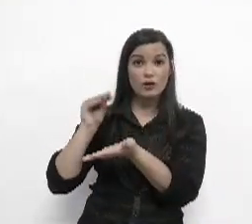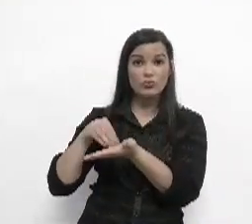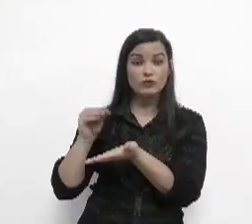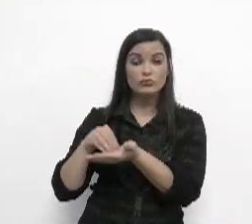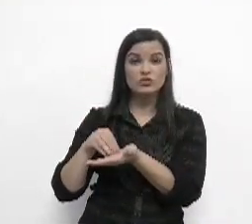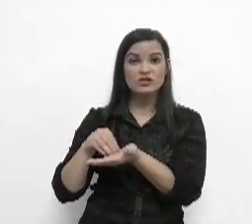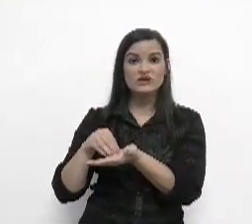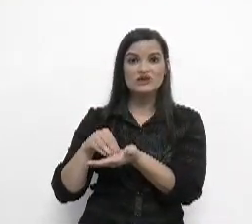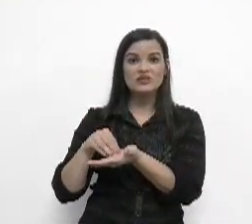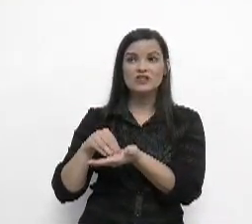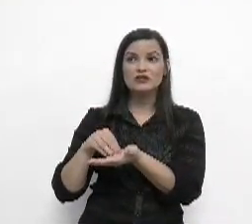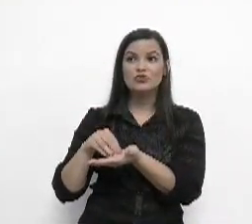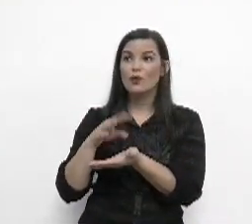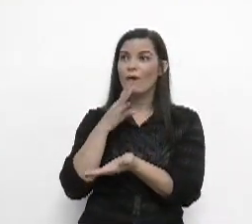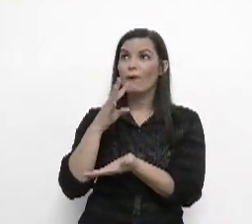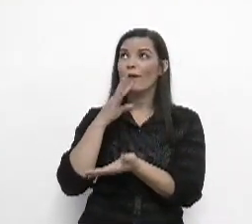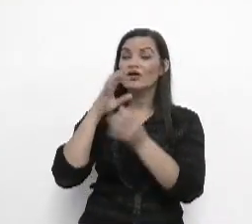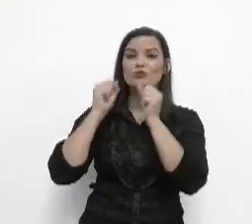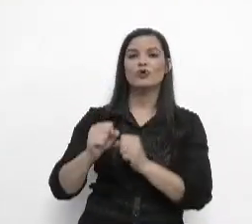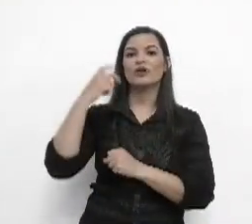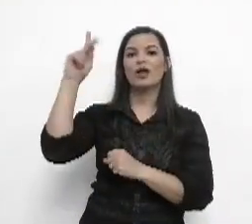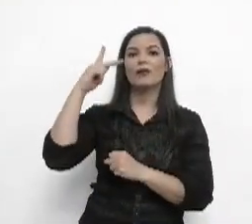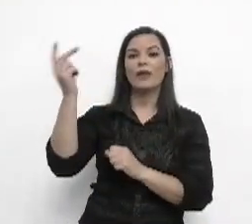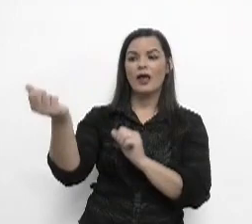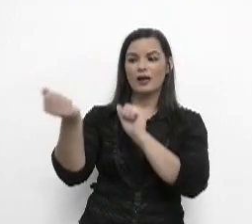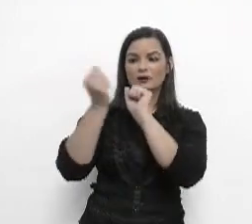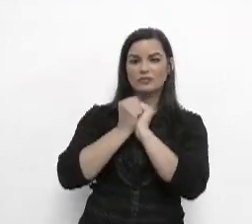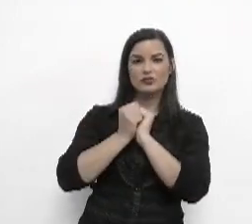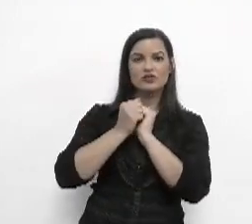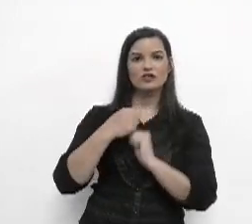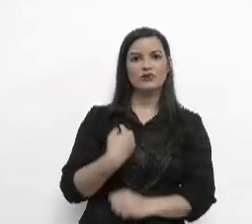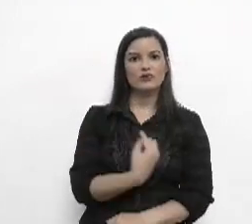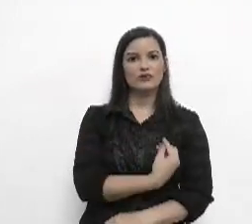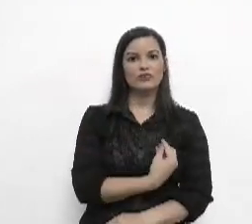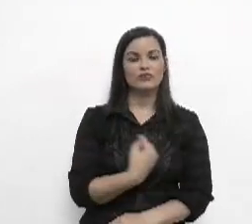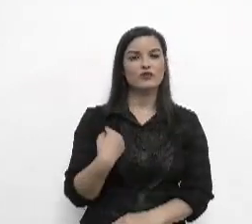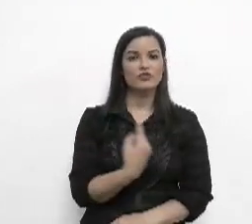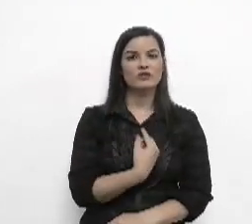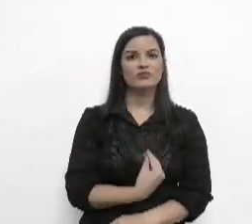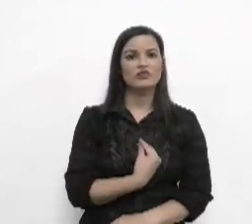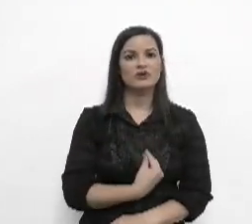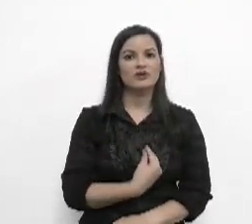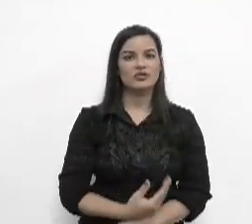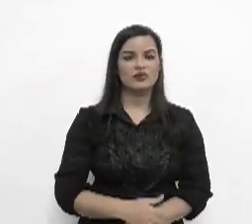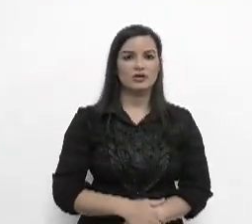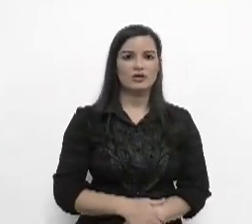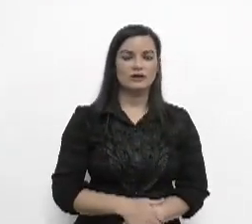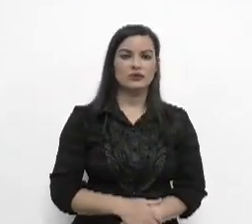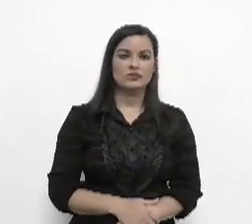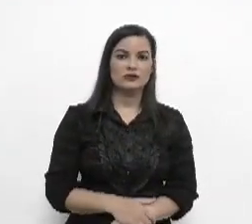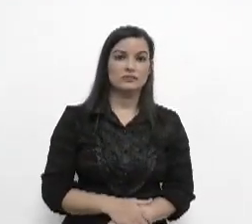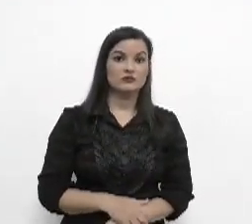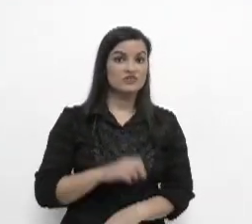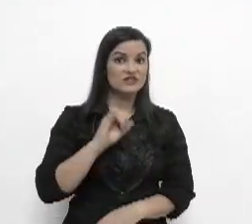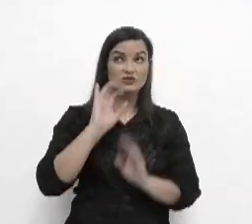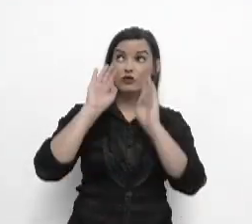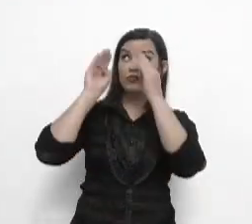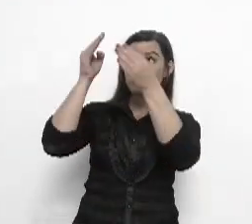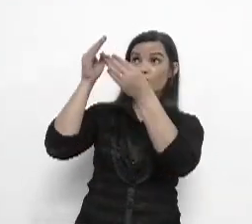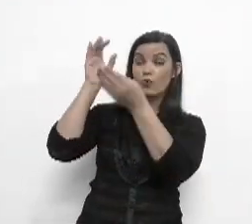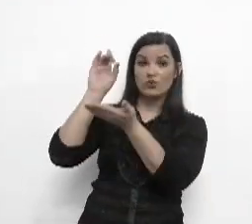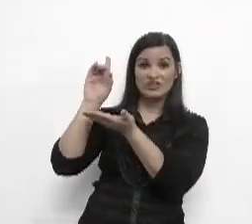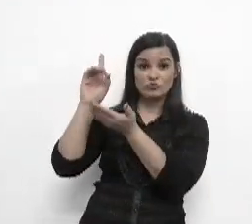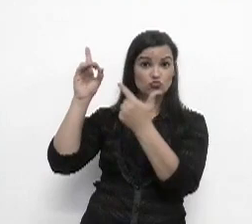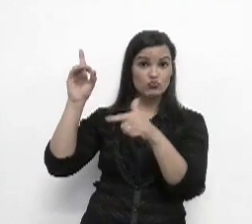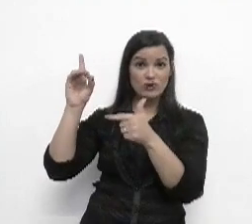veremos o poder de Deus em nós. 우리가 하나님께 집중하지 아니하면 하나님의 일을 감당할 수 없습니다. Se nós não focamos em Deus, nós